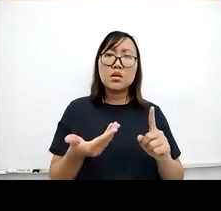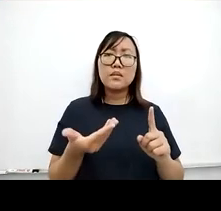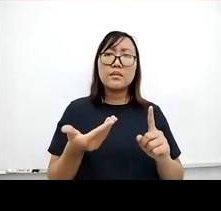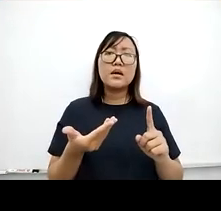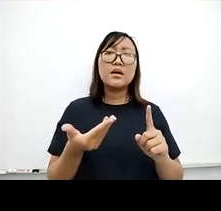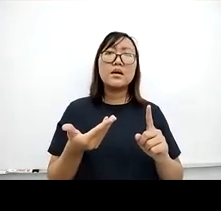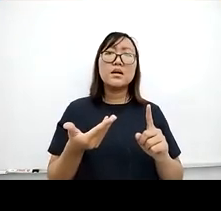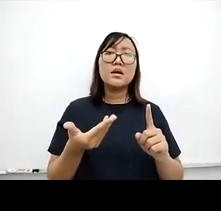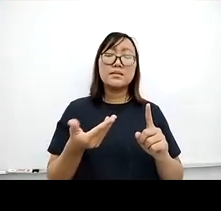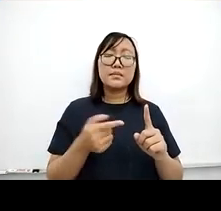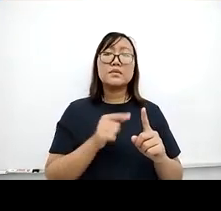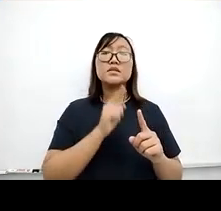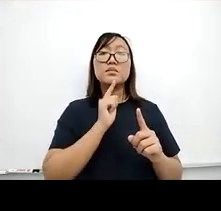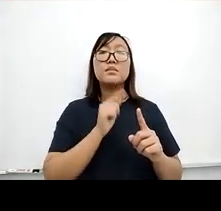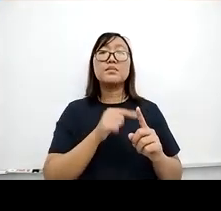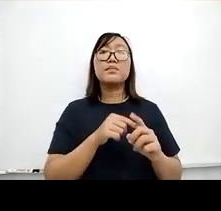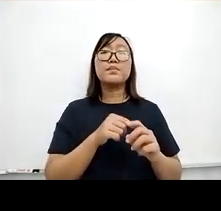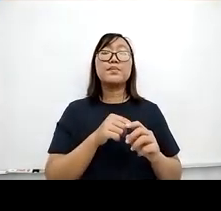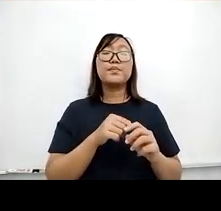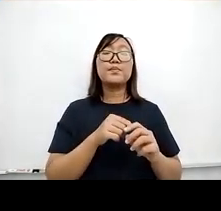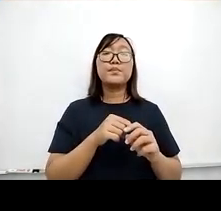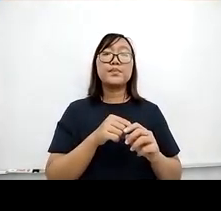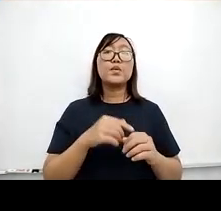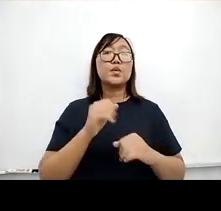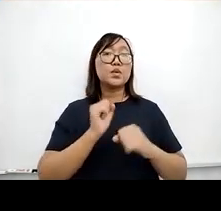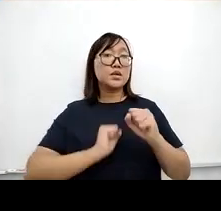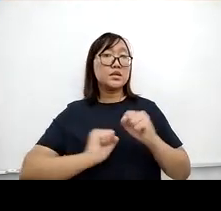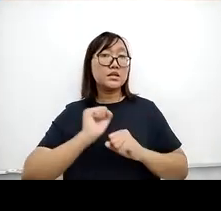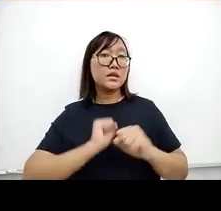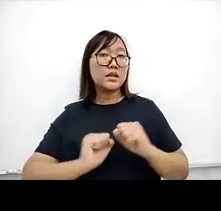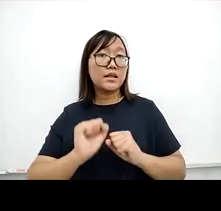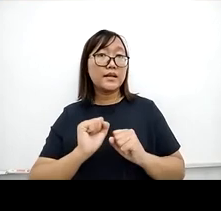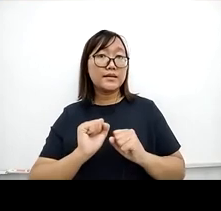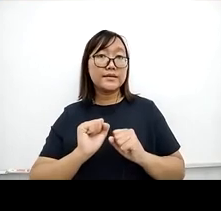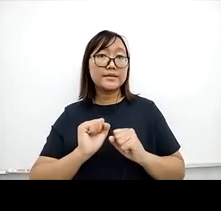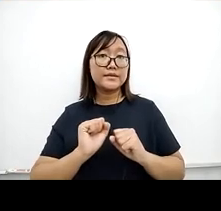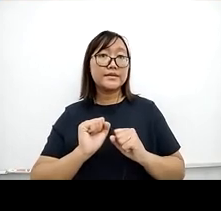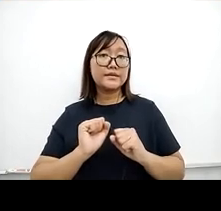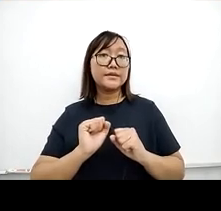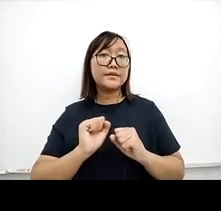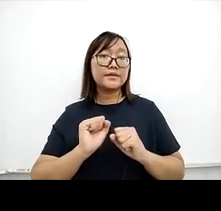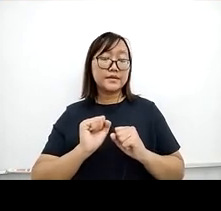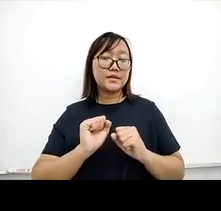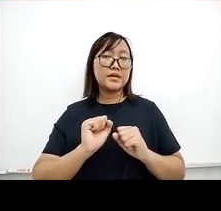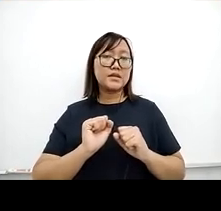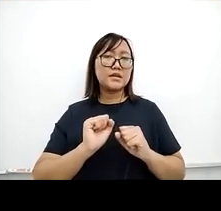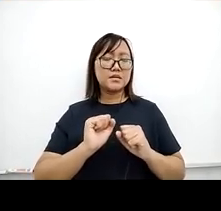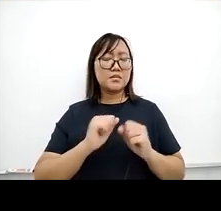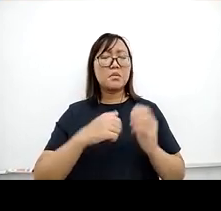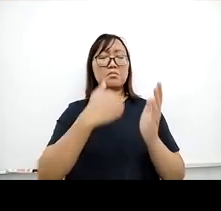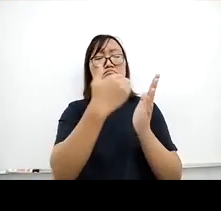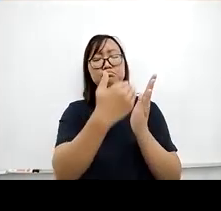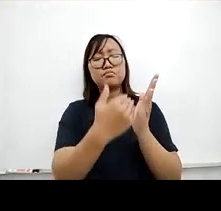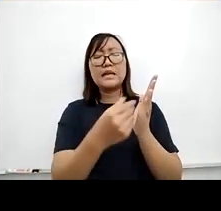Salah satu tindakan lanjutan adalah ada kegiatan perumusan kebijakan ya